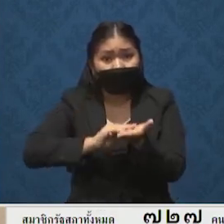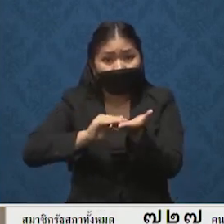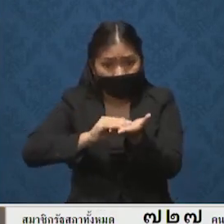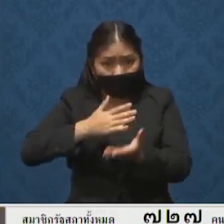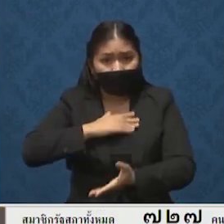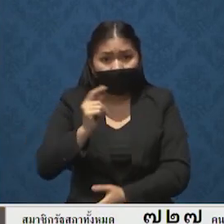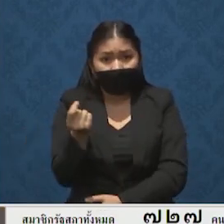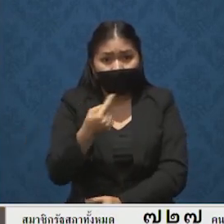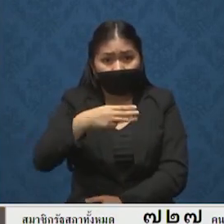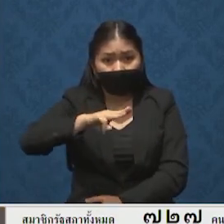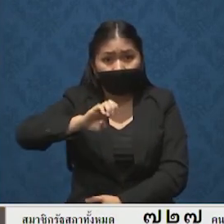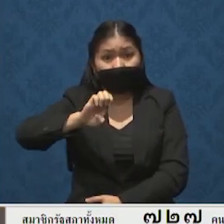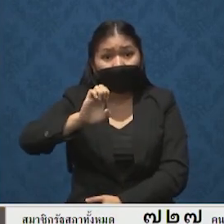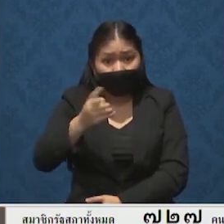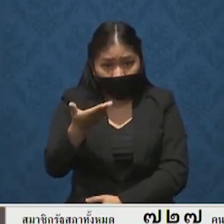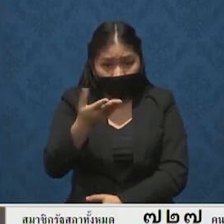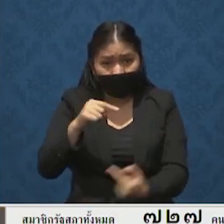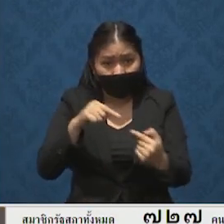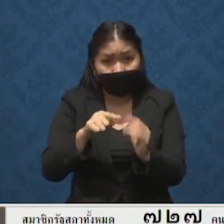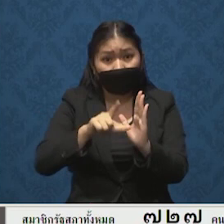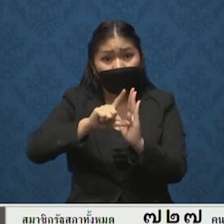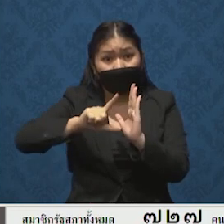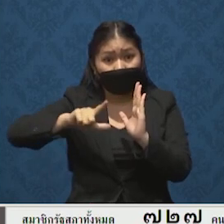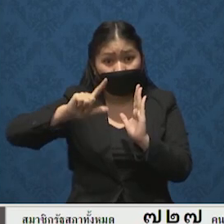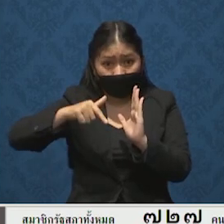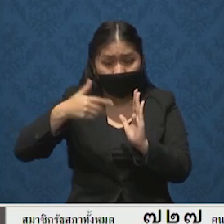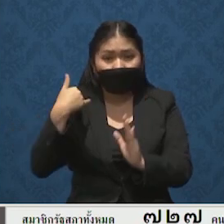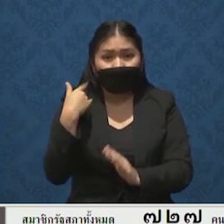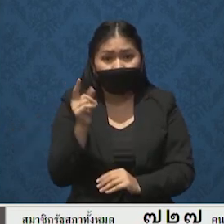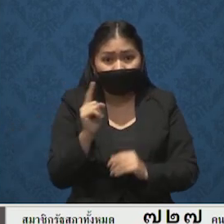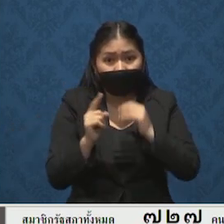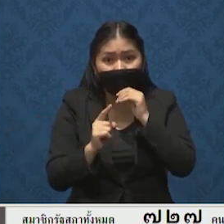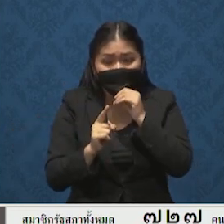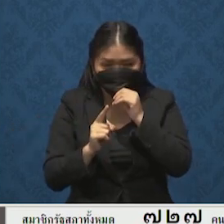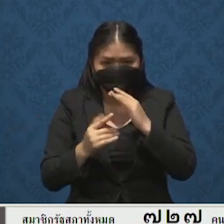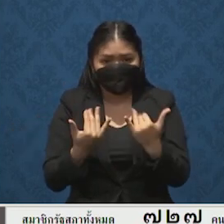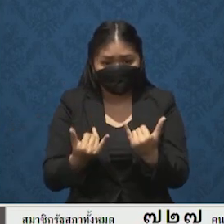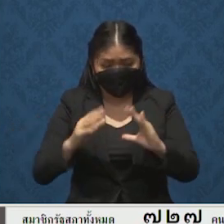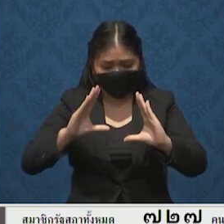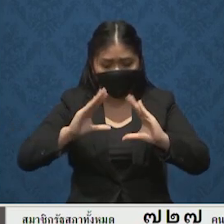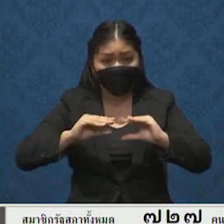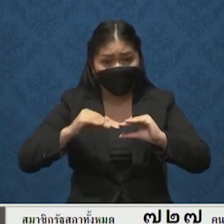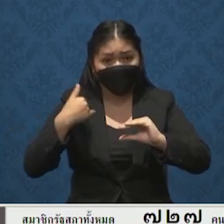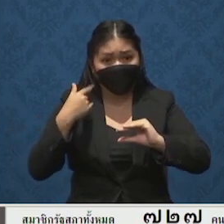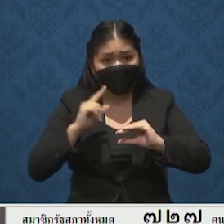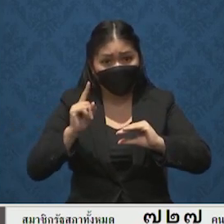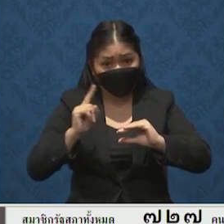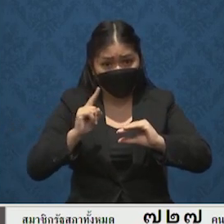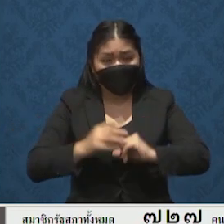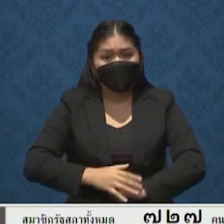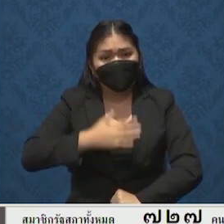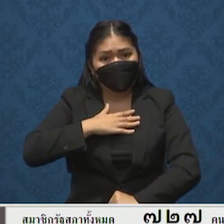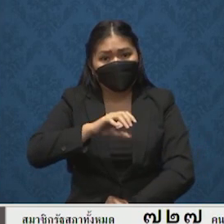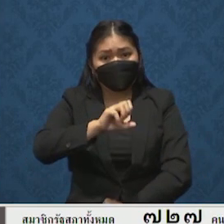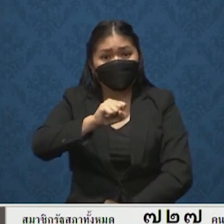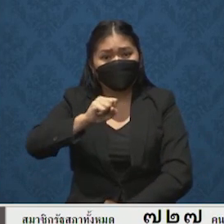วีศรีวิชัยเสรีรวมไทยลำปางเขต4ครับการประชุมครั้งนี้นะครับผมก็เป็นส.ส.บ้าน